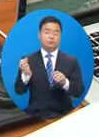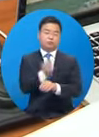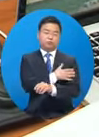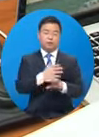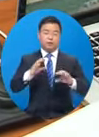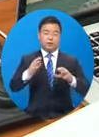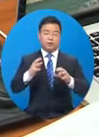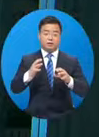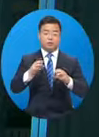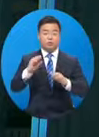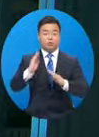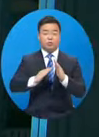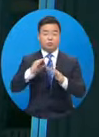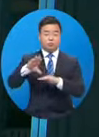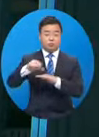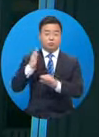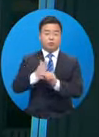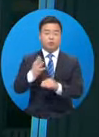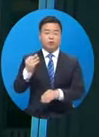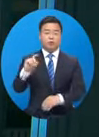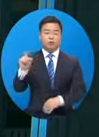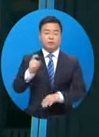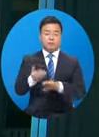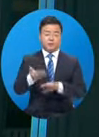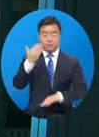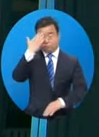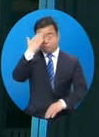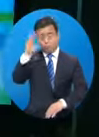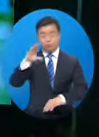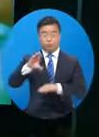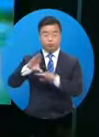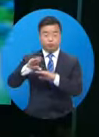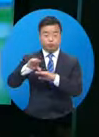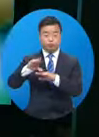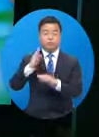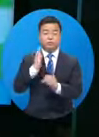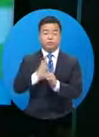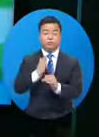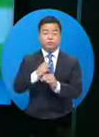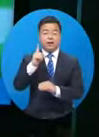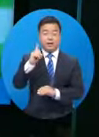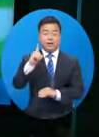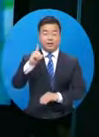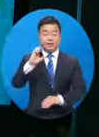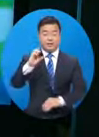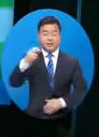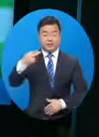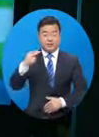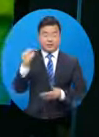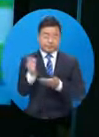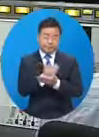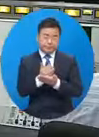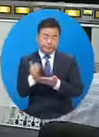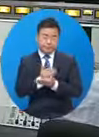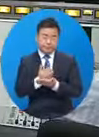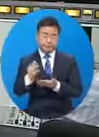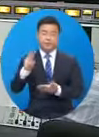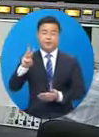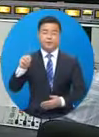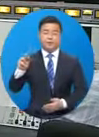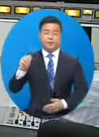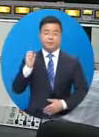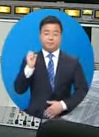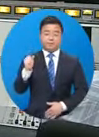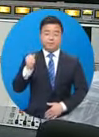수십 개의 무료 채널을 운영하고 있습니다. 하나의 방송 주파수를 여러 개로 쪼갤 수 있는 다채널 방송, 즉 MMS